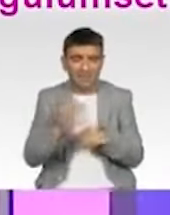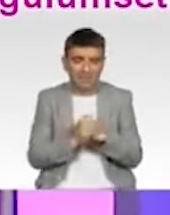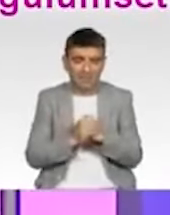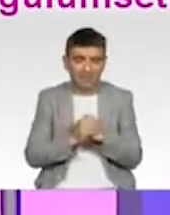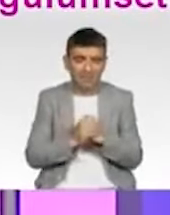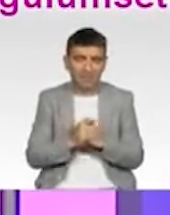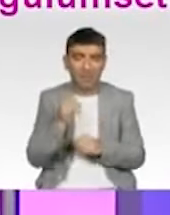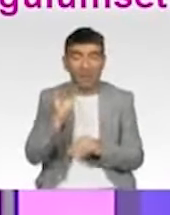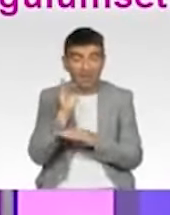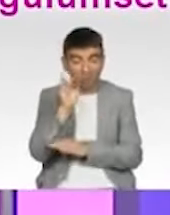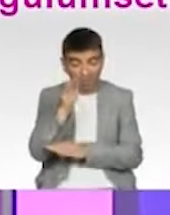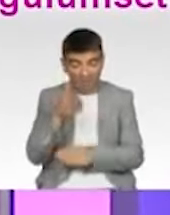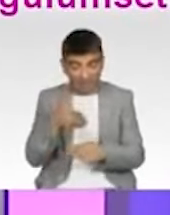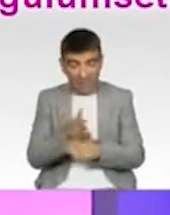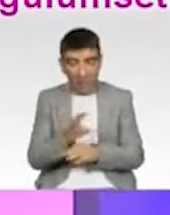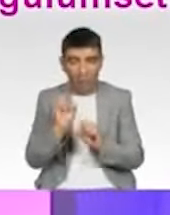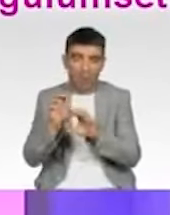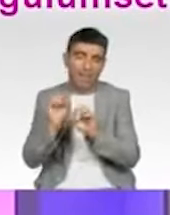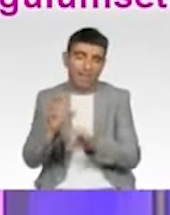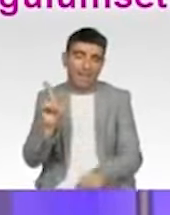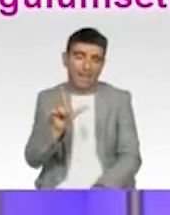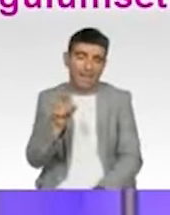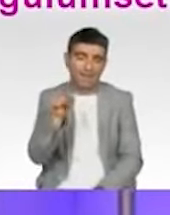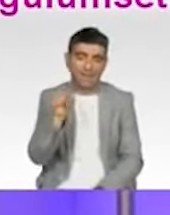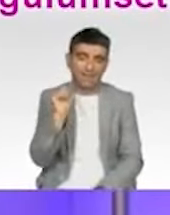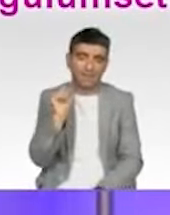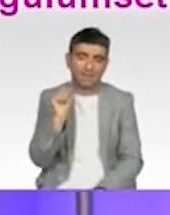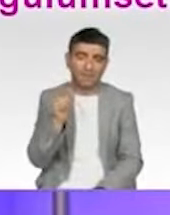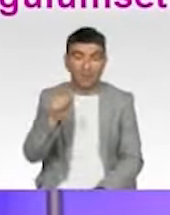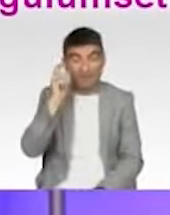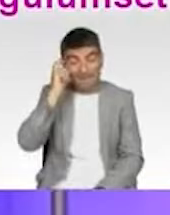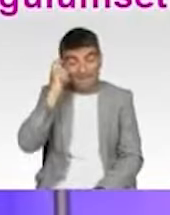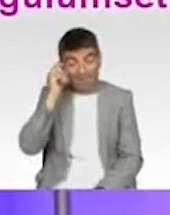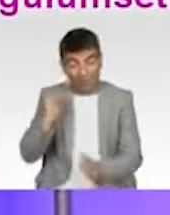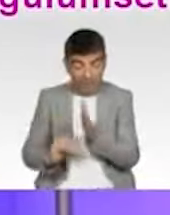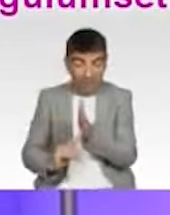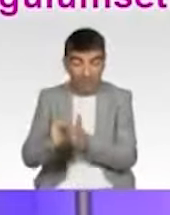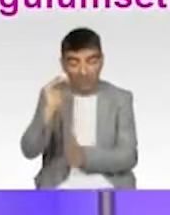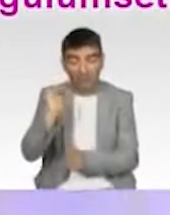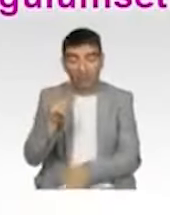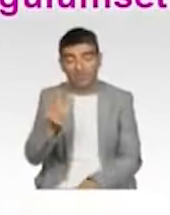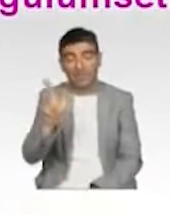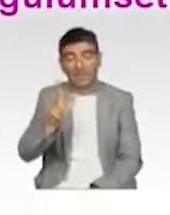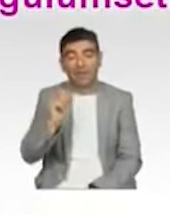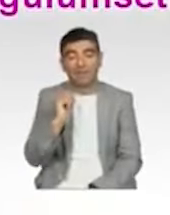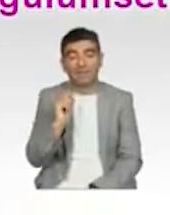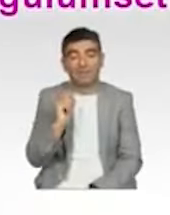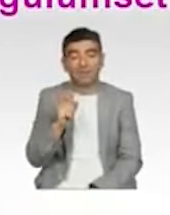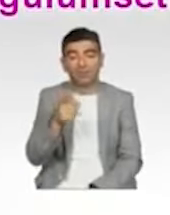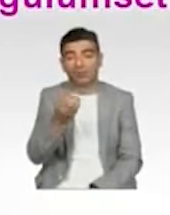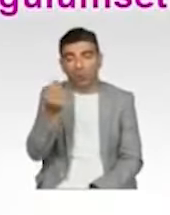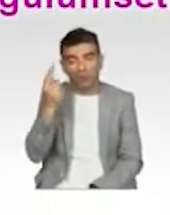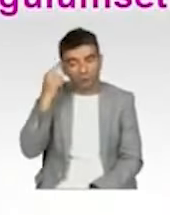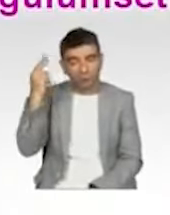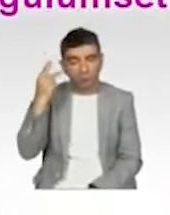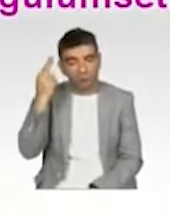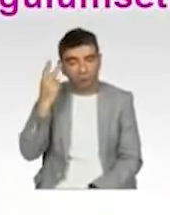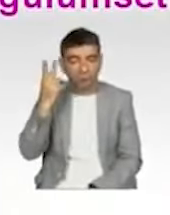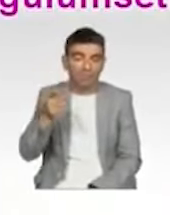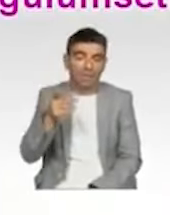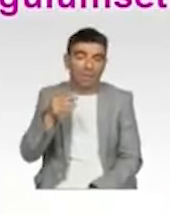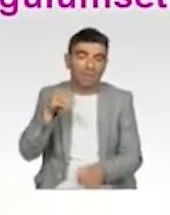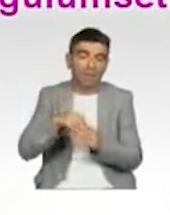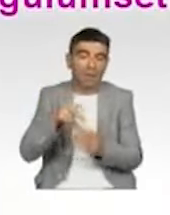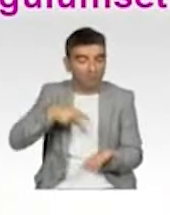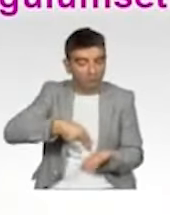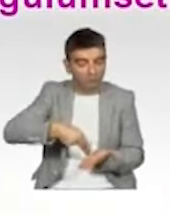ama hayatın gerçeklerini de öğretmek de lazım onlara. Hani onun bilincinde de yetiştirmek de lazım aslında. Çok hayalperest de olmasınlar, ayakları